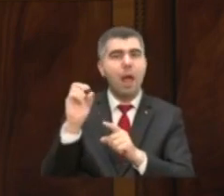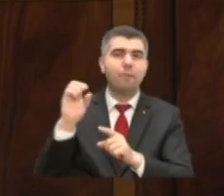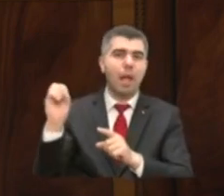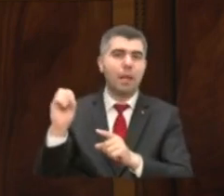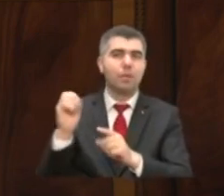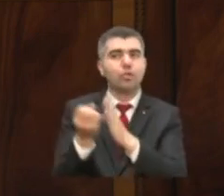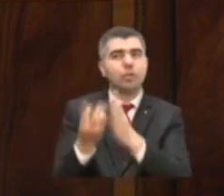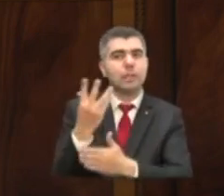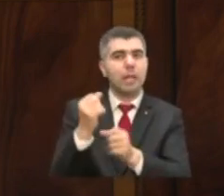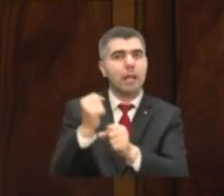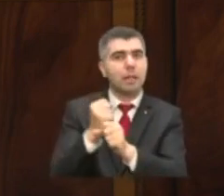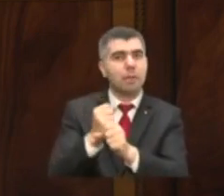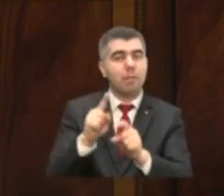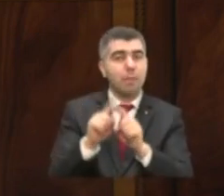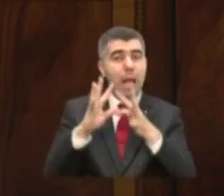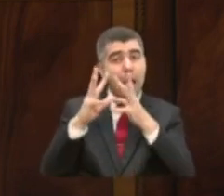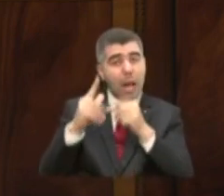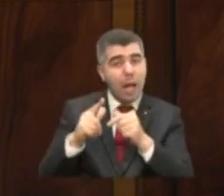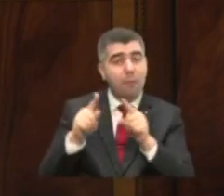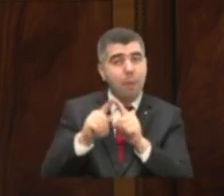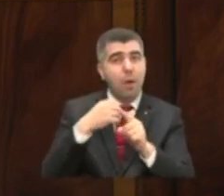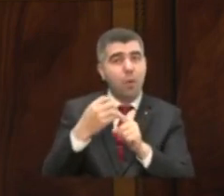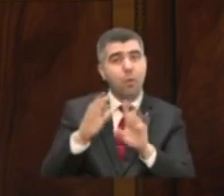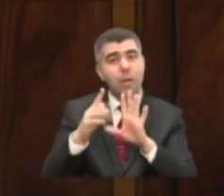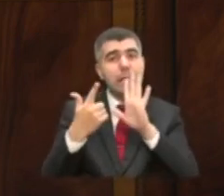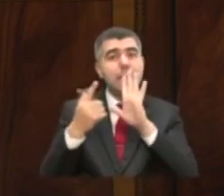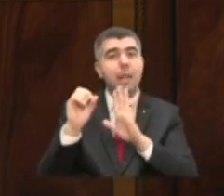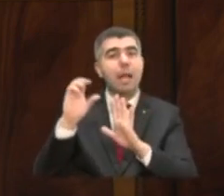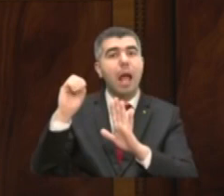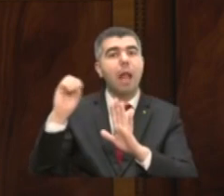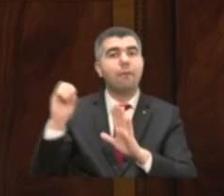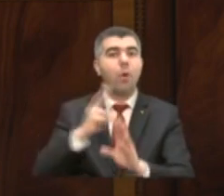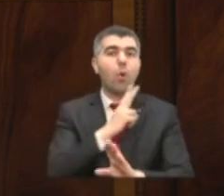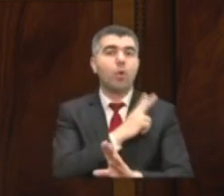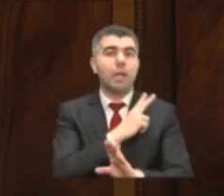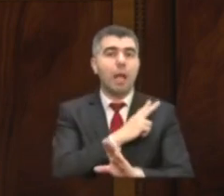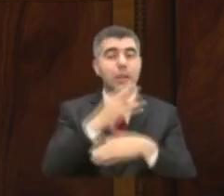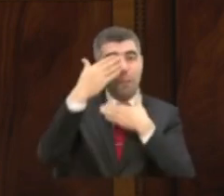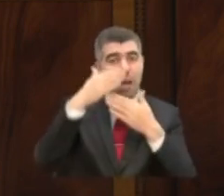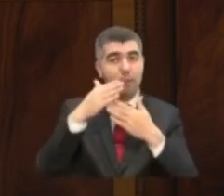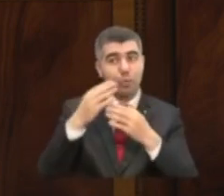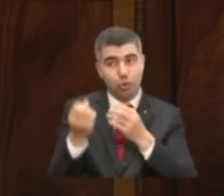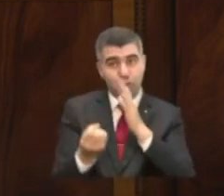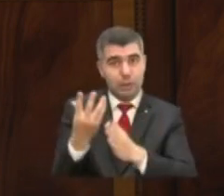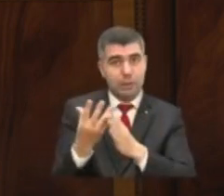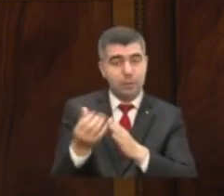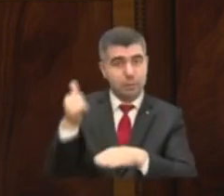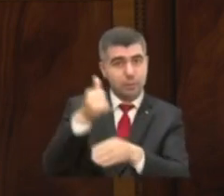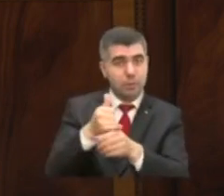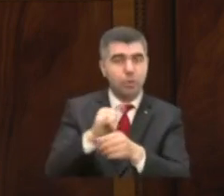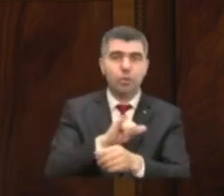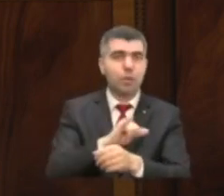بالأرقام بأن الخصائص اللي بغينا نوصل لمستوى تونس خصنا 70,000 أستاذ في المغرب، ما قاديش نخلقوا 70,000، ولكن بغينا نوصلوا